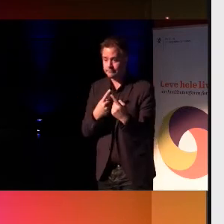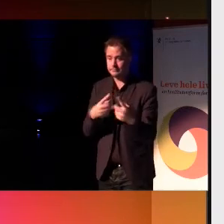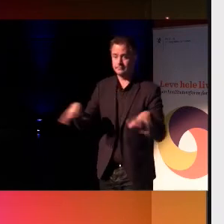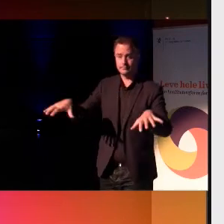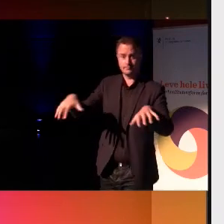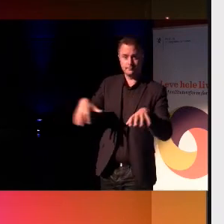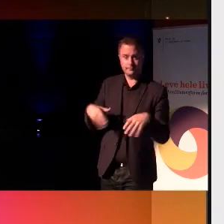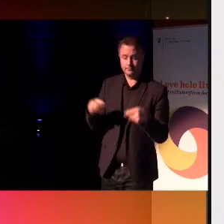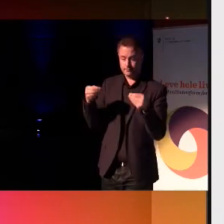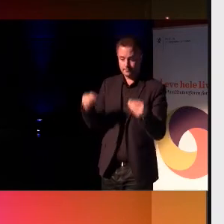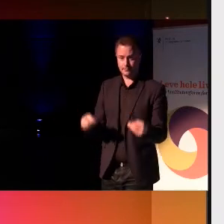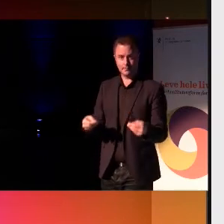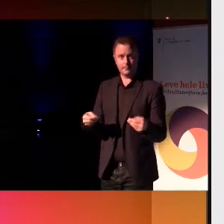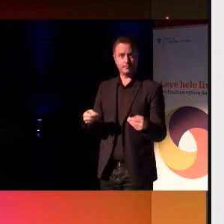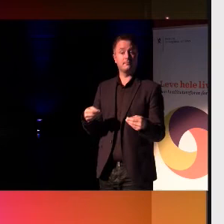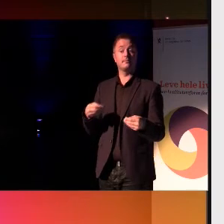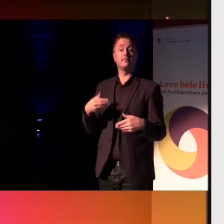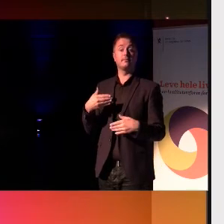Vi jobbet jo etter en